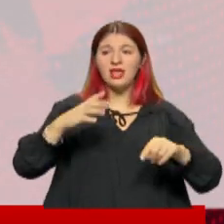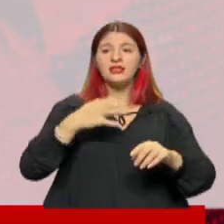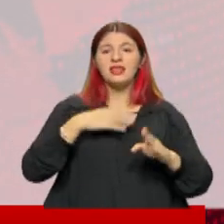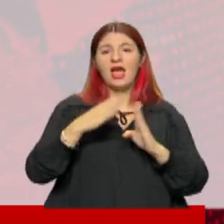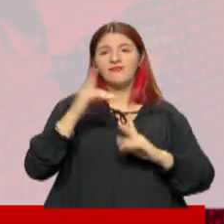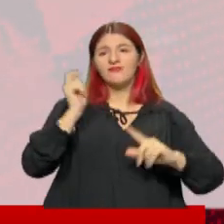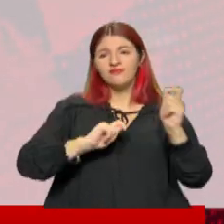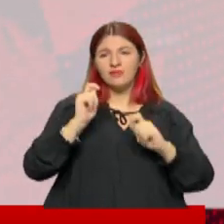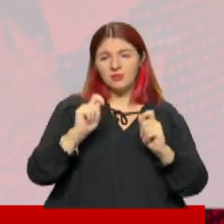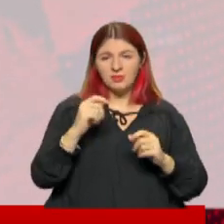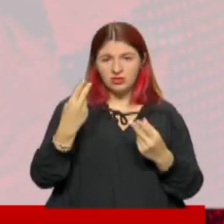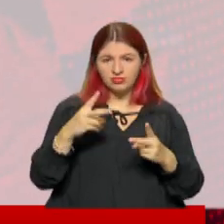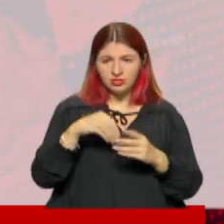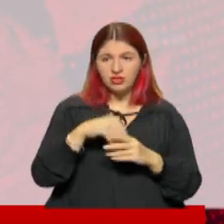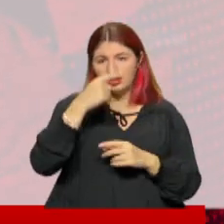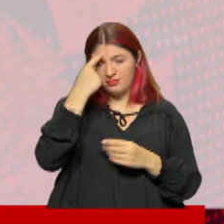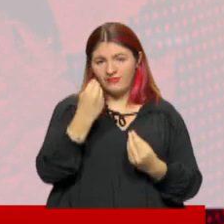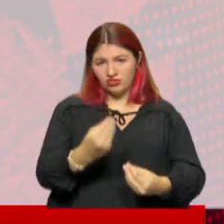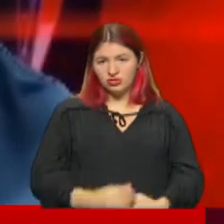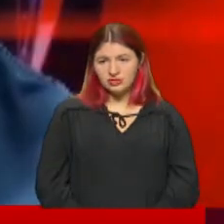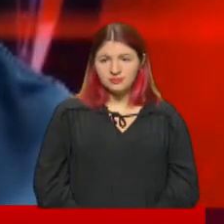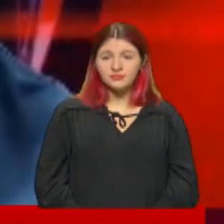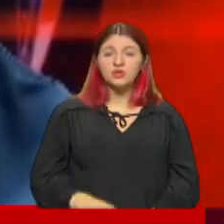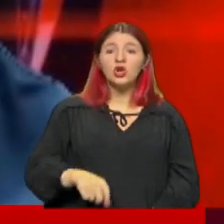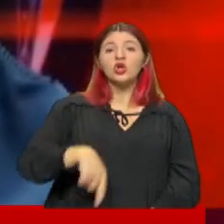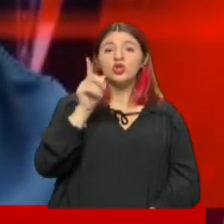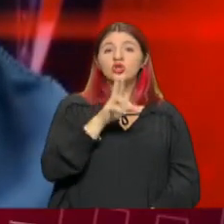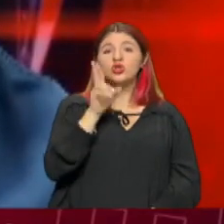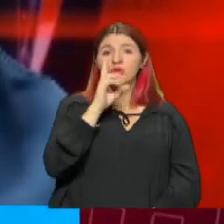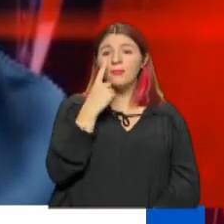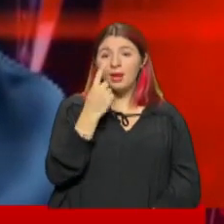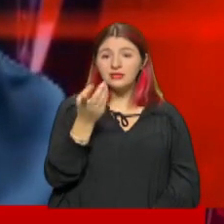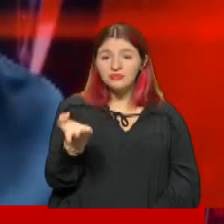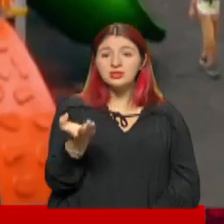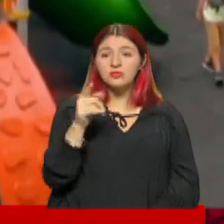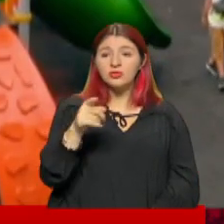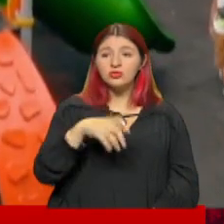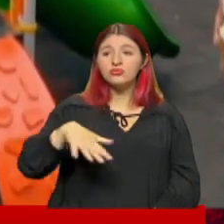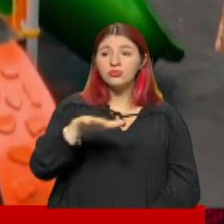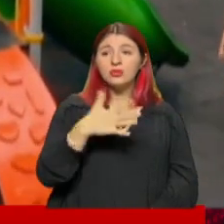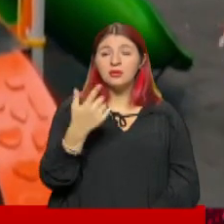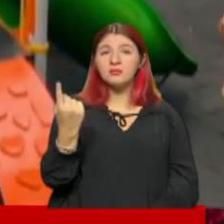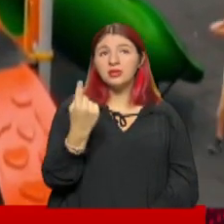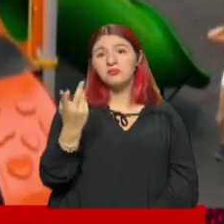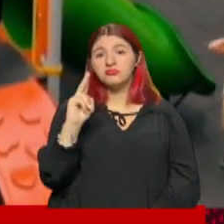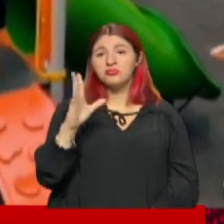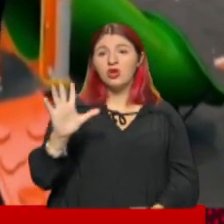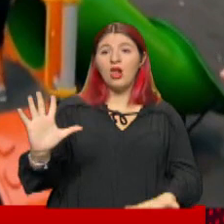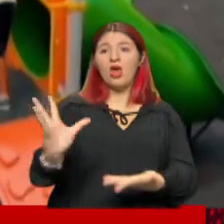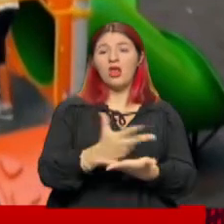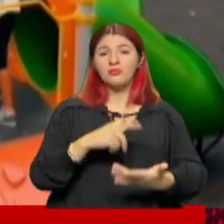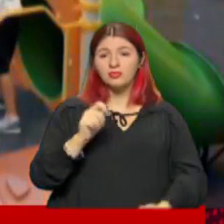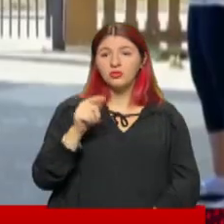kendi evlerini yapma imkanı sağlıyoruz günün sonunda baktığımızda bu arsalarda birileri tarafından